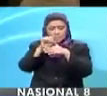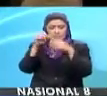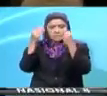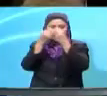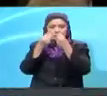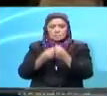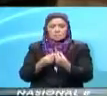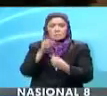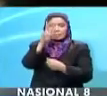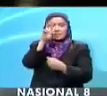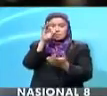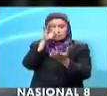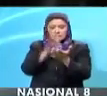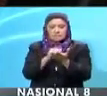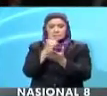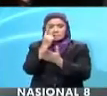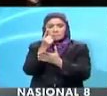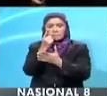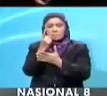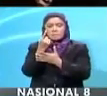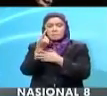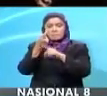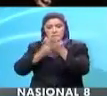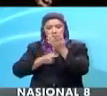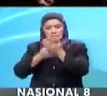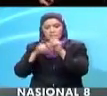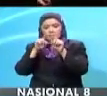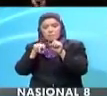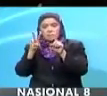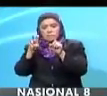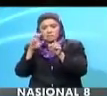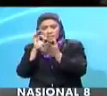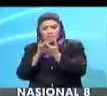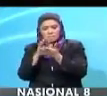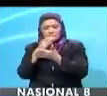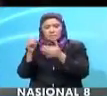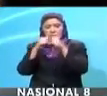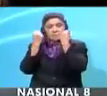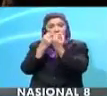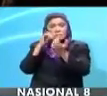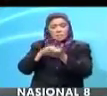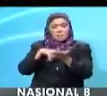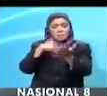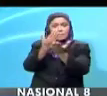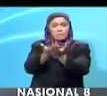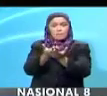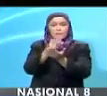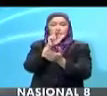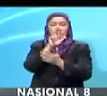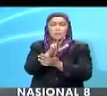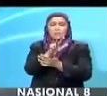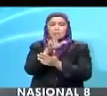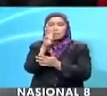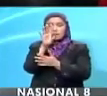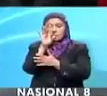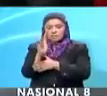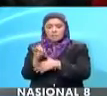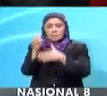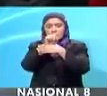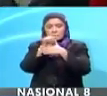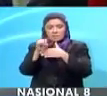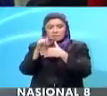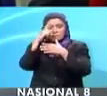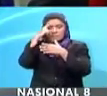runcit indikatif RM1.20 sen. Syarikat itu juga menawarkan 398.7 juta saham